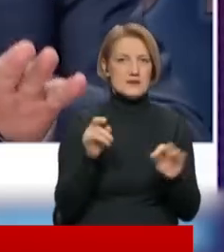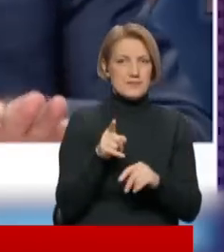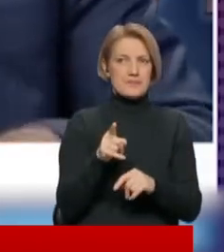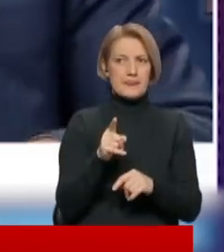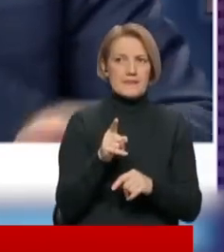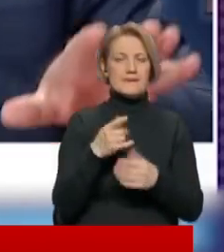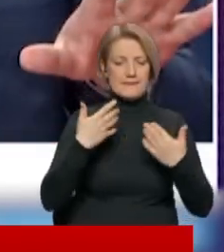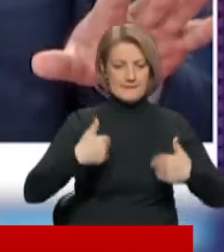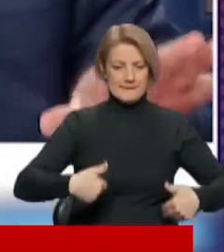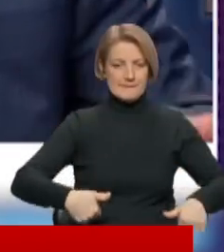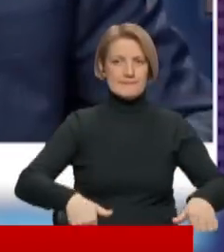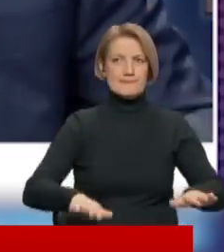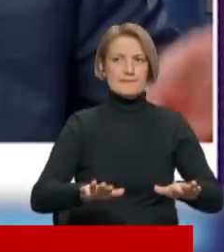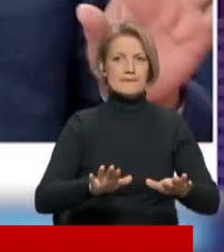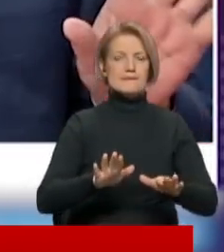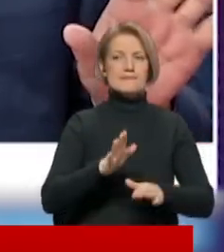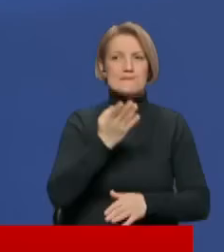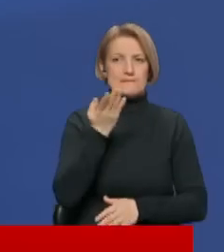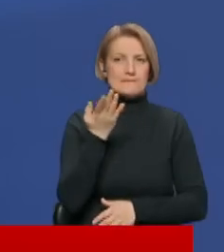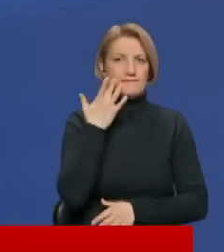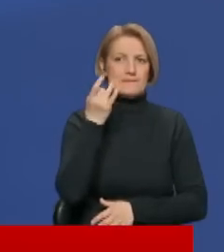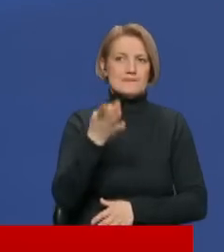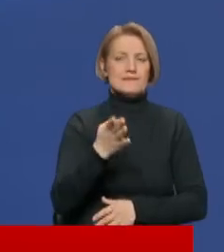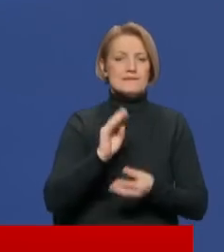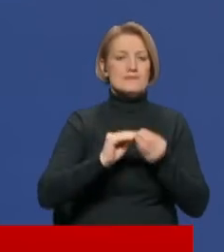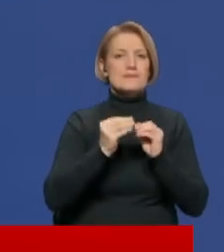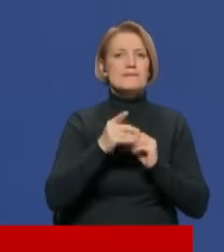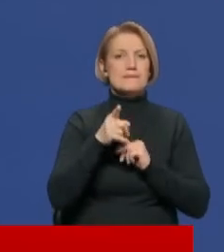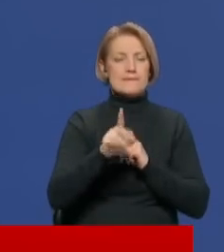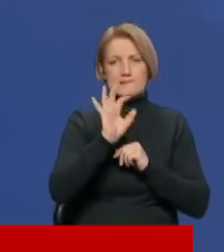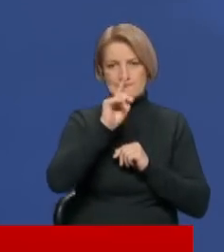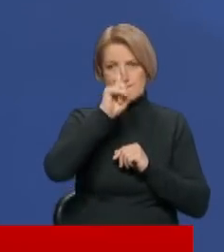de paçalarından aşağı doğru adeta akıyor mesela